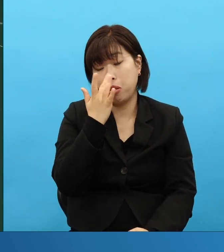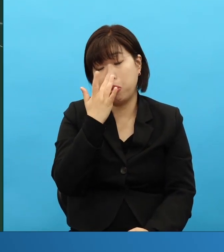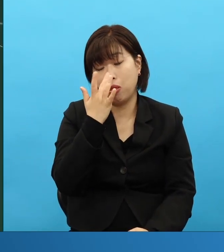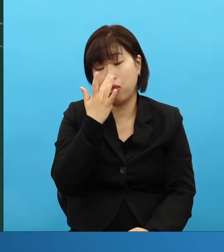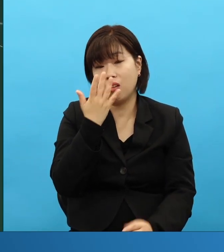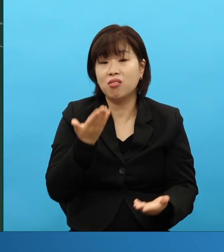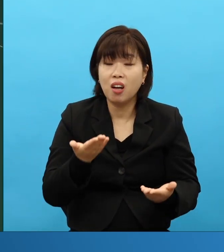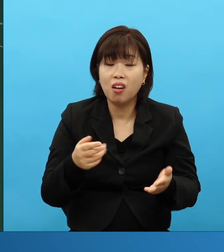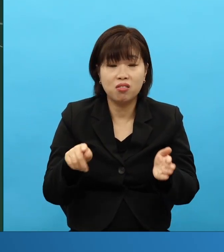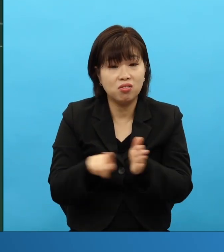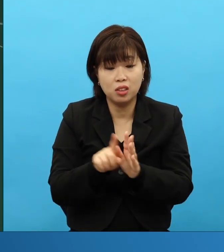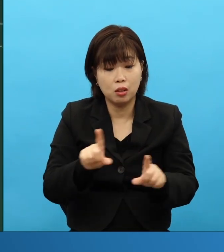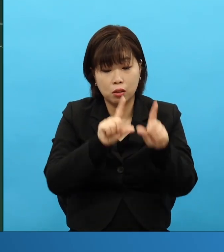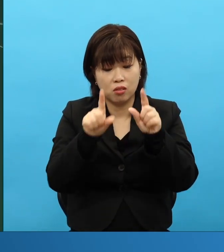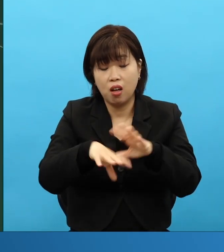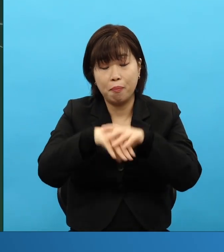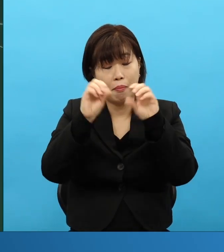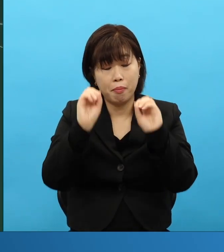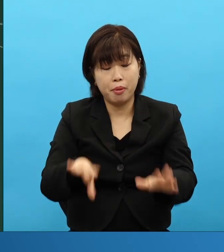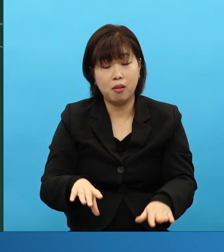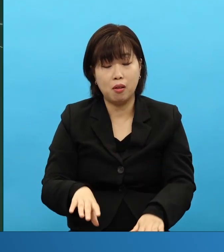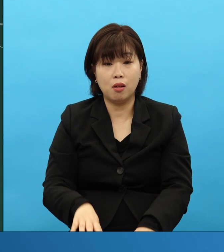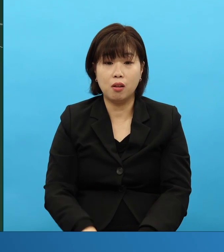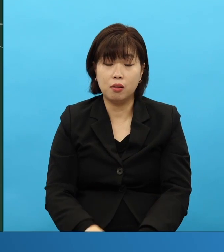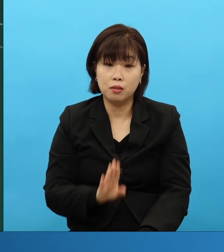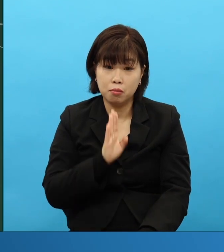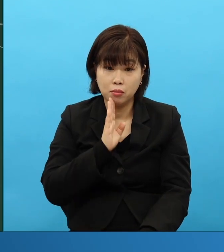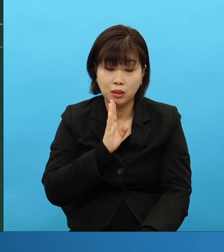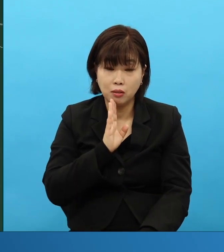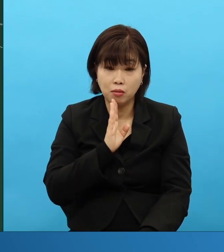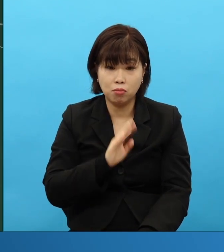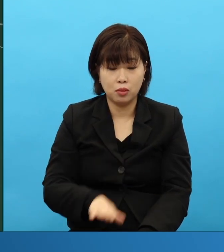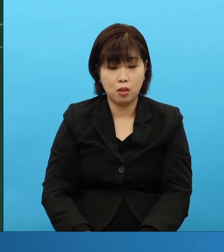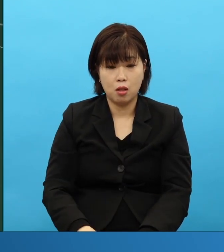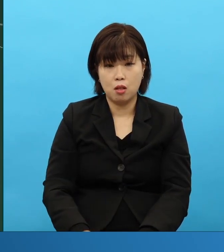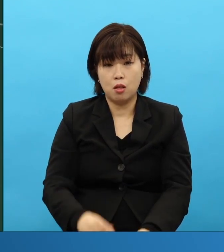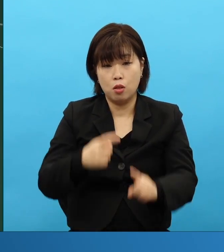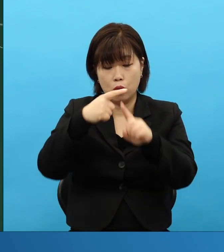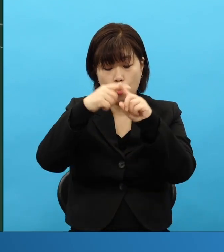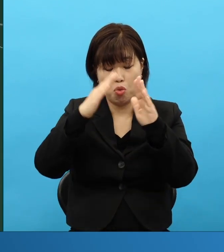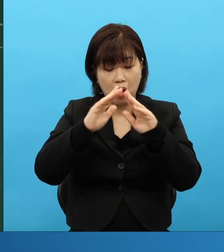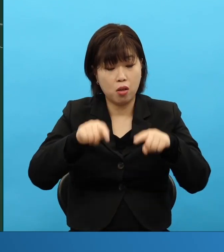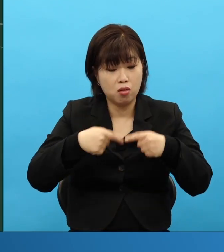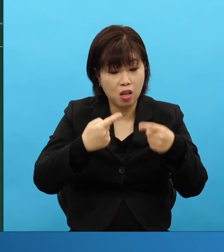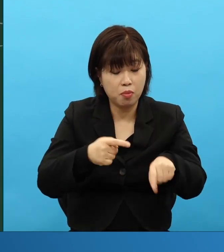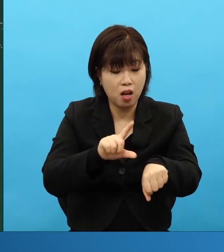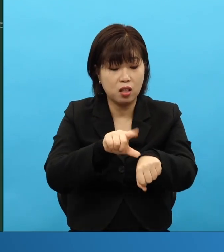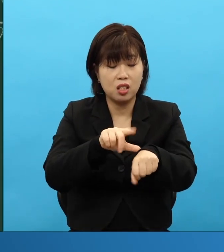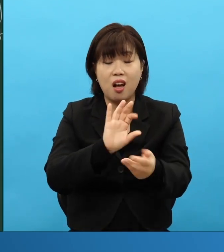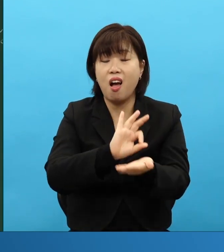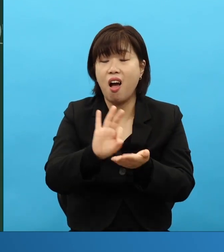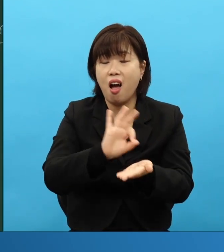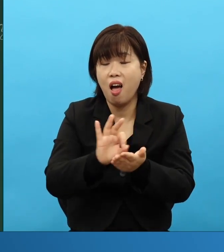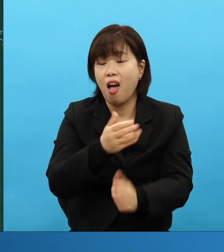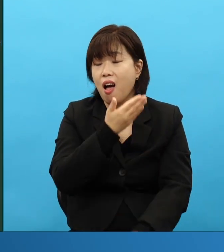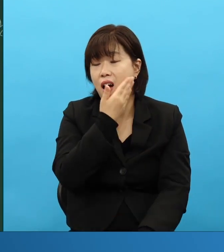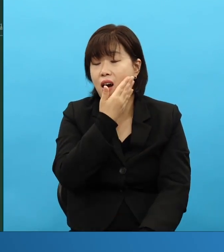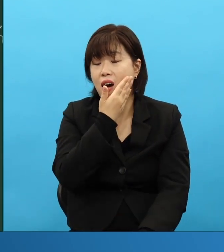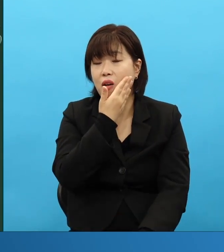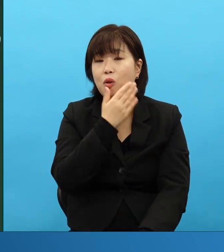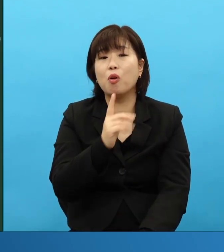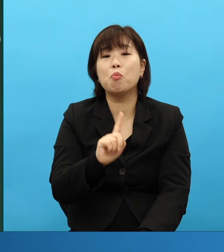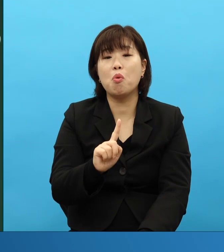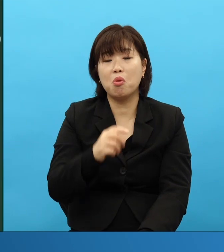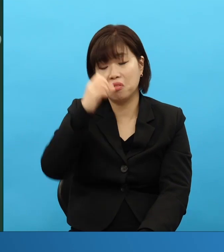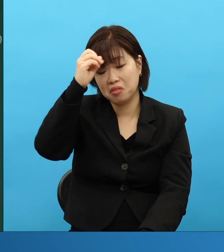Lord's Day tomorrow? 집에서 자고 방송이나 보지. And you can just sleep at home and look at it on the 이게 되는 broadcast. 사람 내일 갈 때 벌써 달라요. But those who have this taking place, on their way to